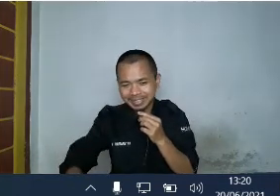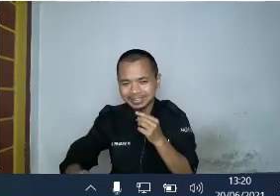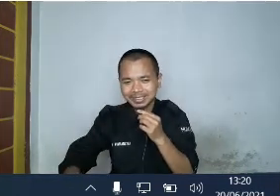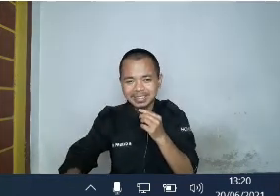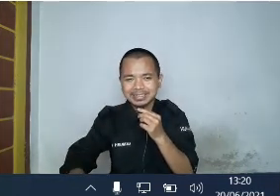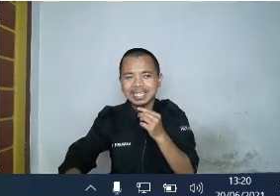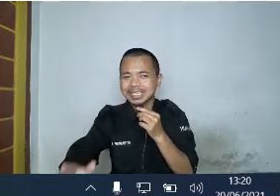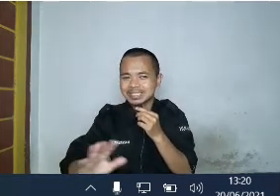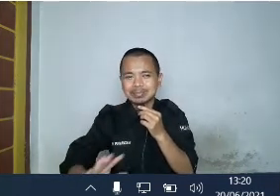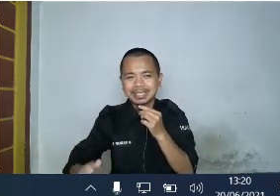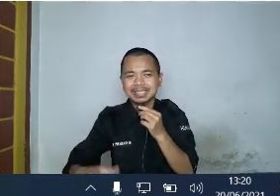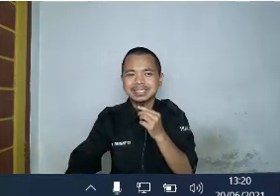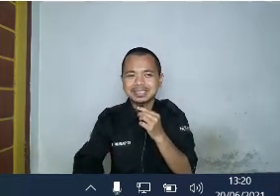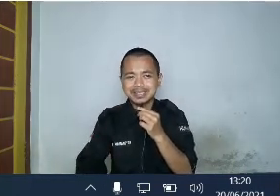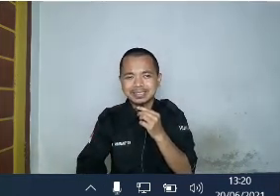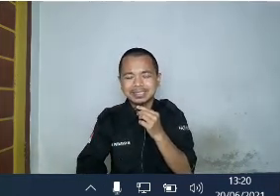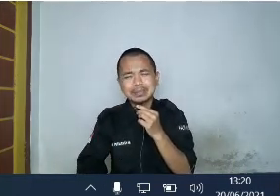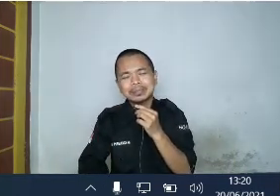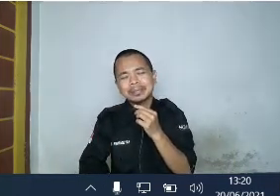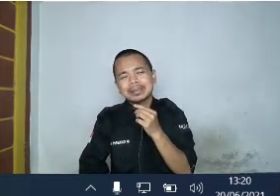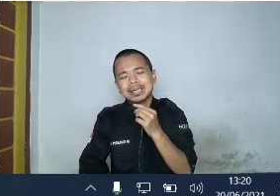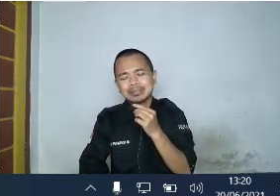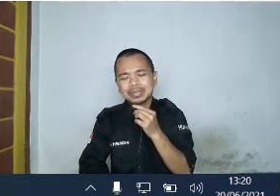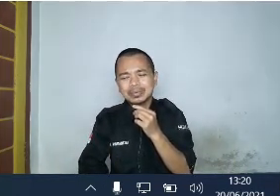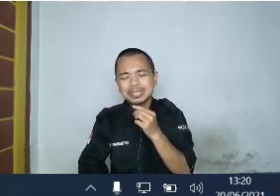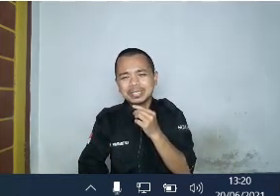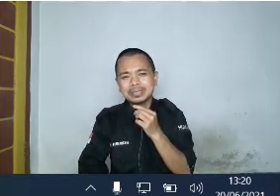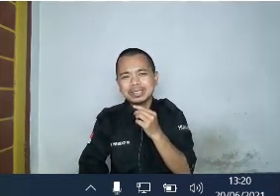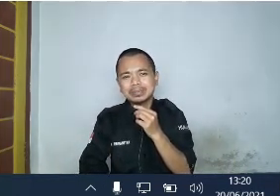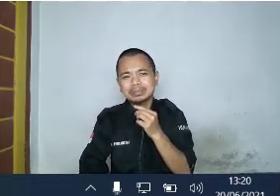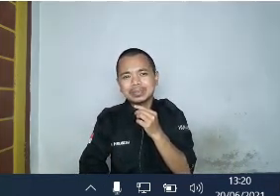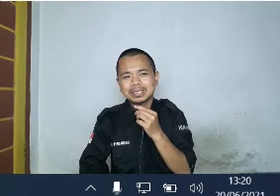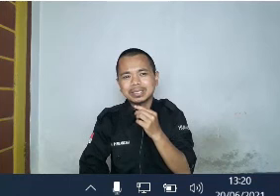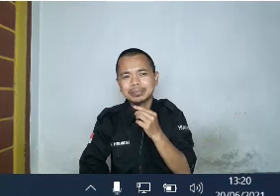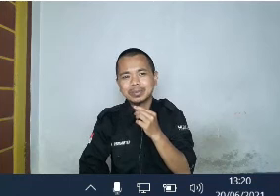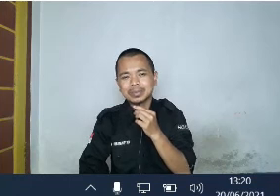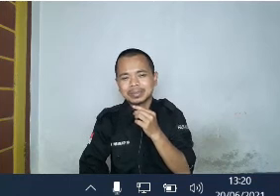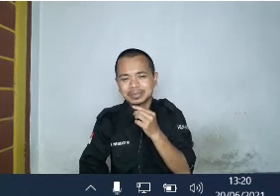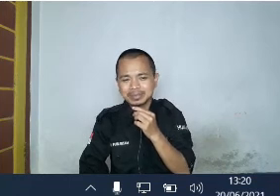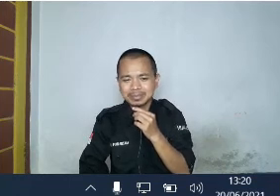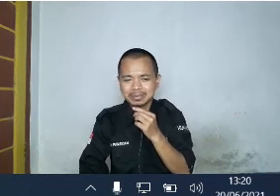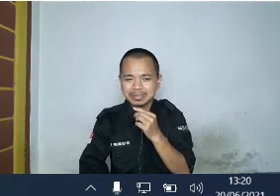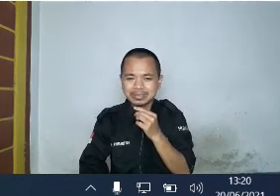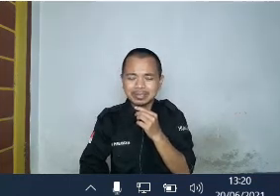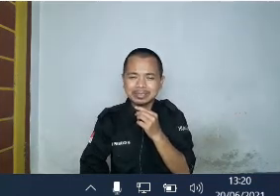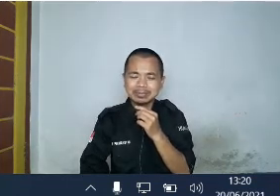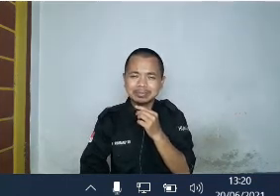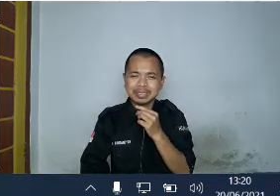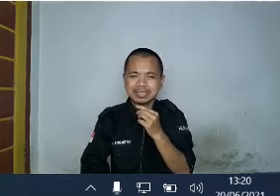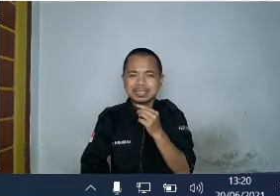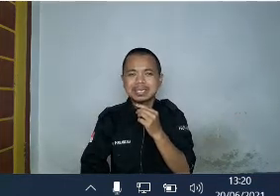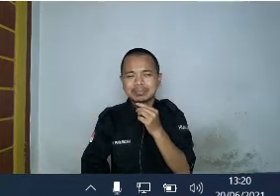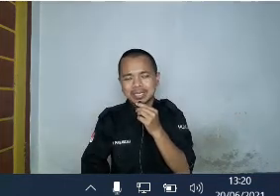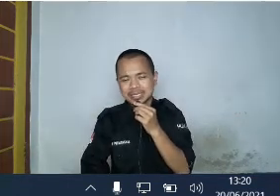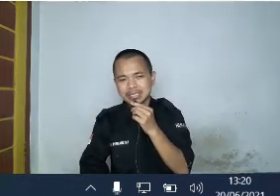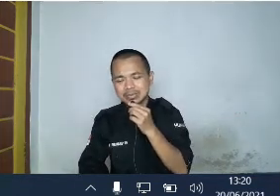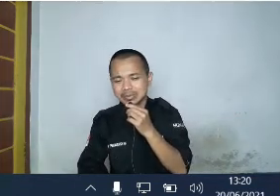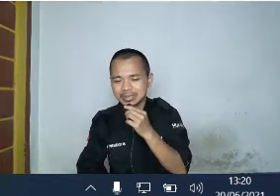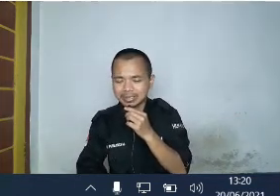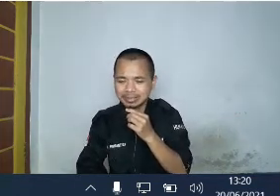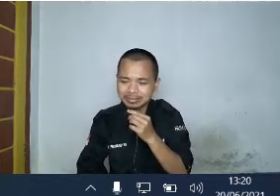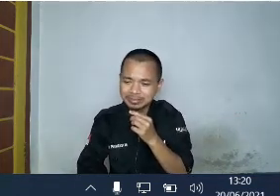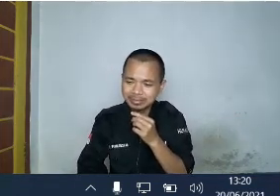untuk kita Hai dan lain sebagainya GT Jadi hampir wajib ya punya laptop itu W seorang setiap